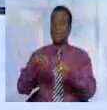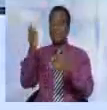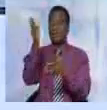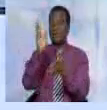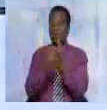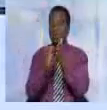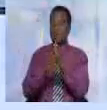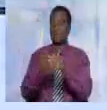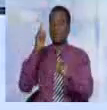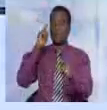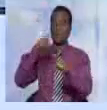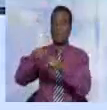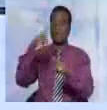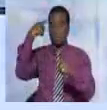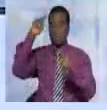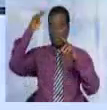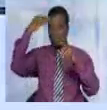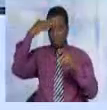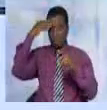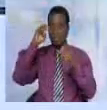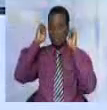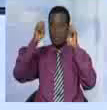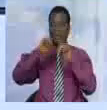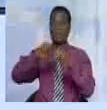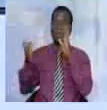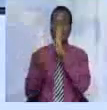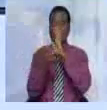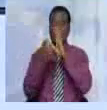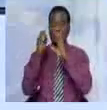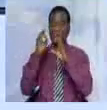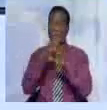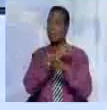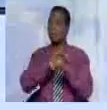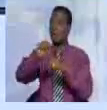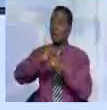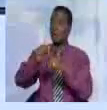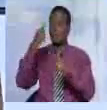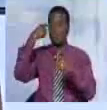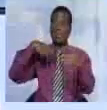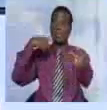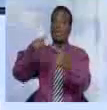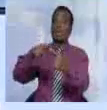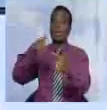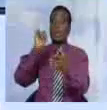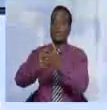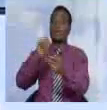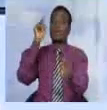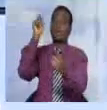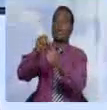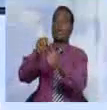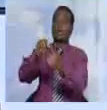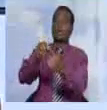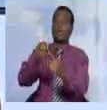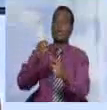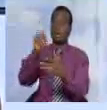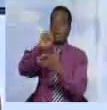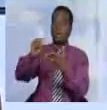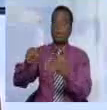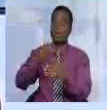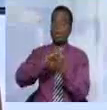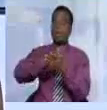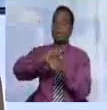un défi pour le ministère de l'Éducation nationale et de la formation professionnelle pour atteindre ses objectifs. Un séminaire